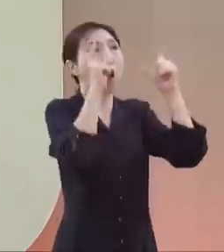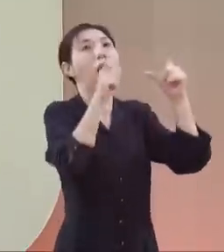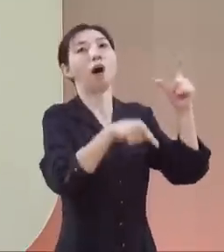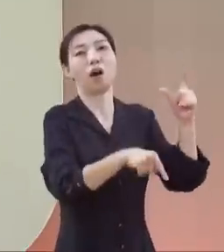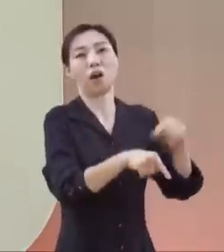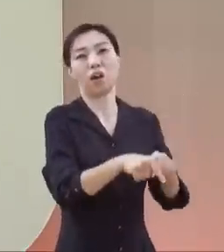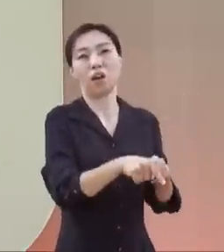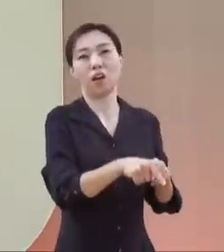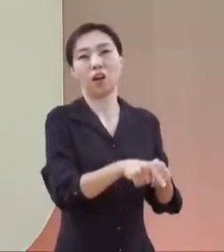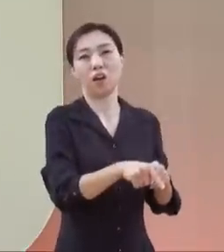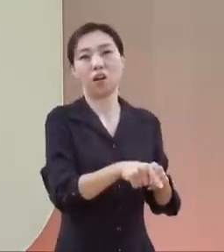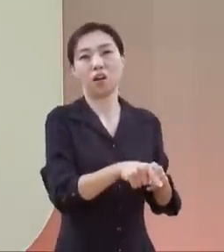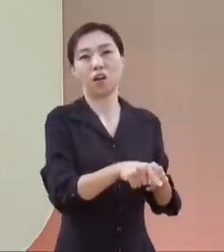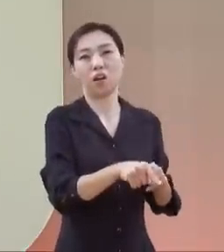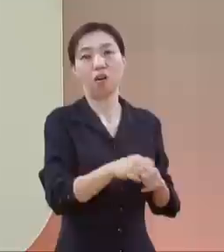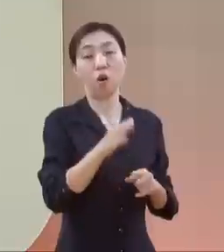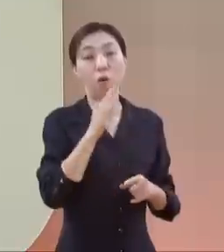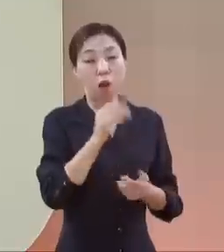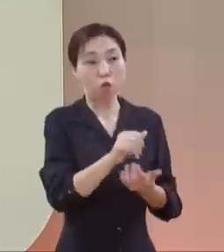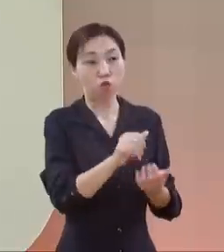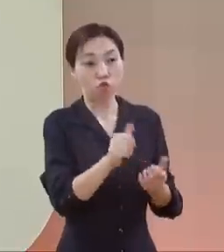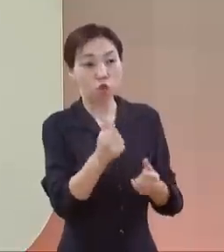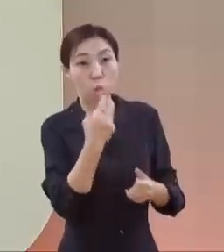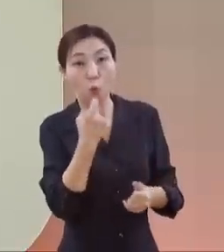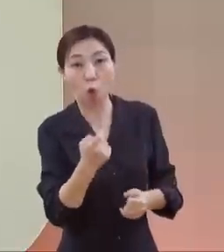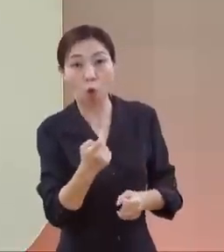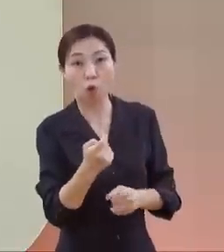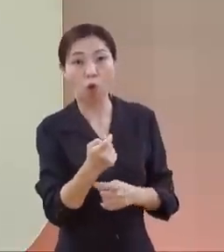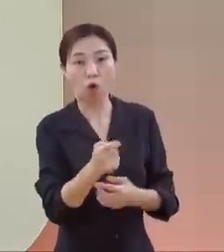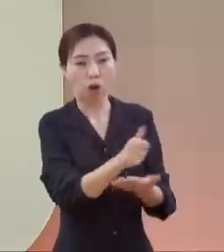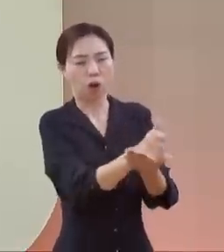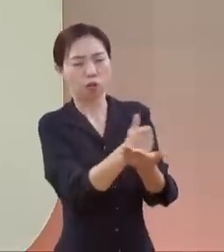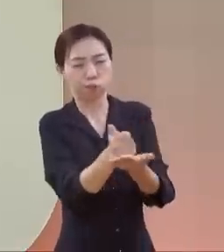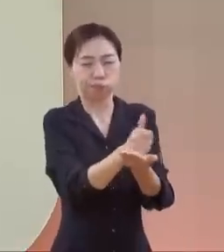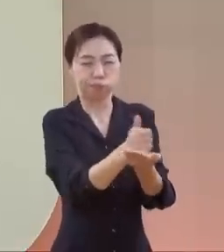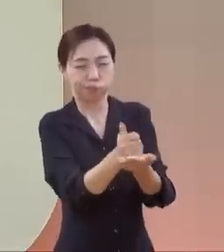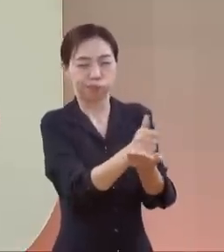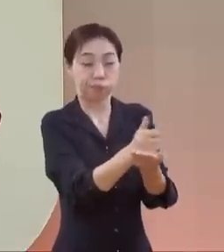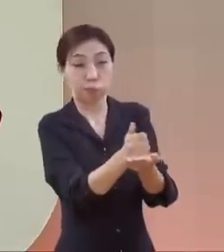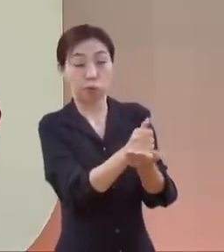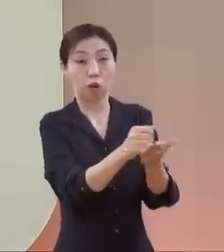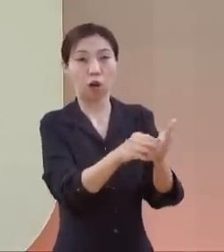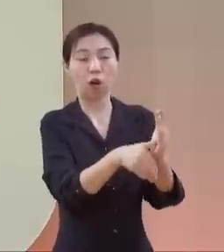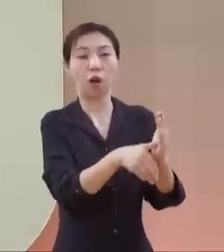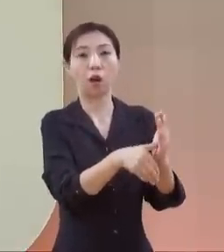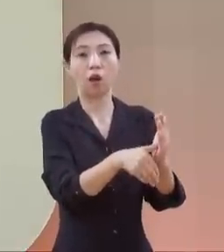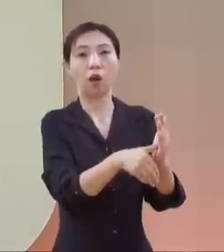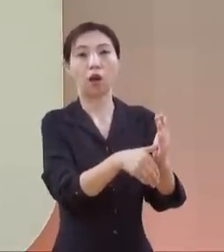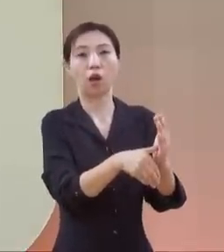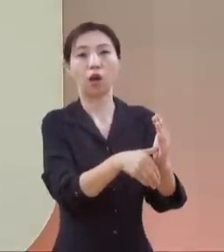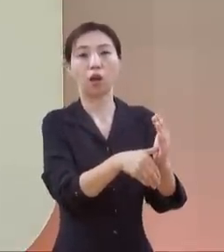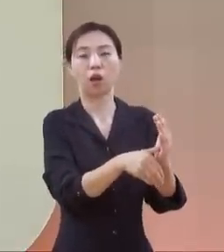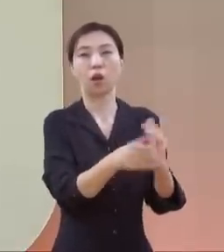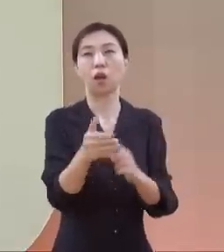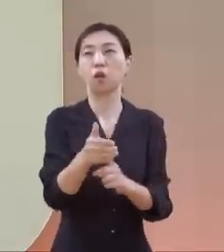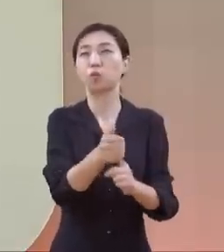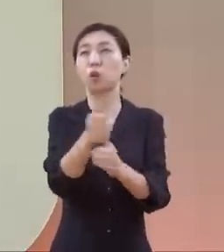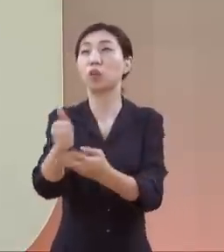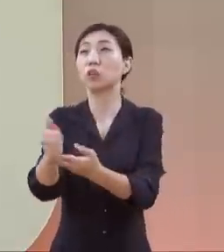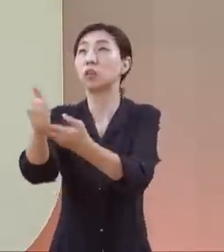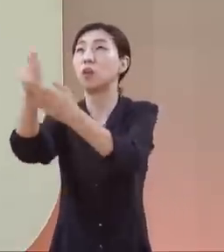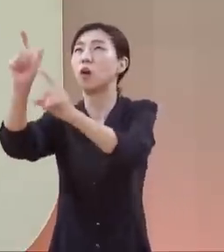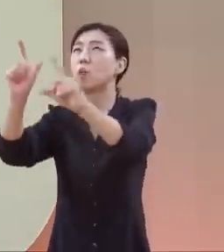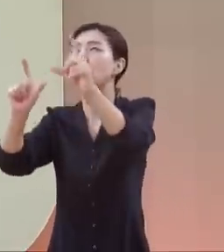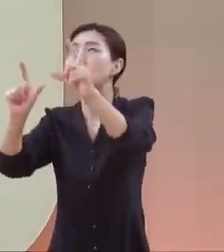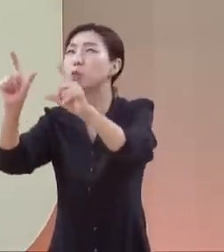정말 사경을 헤맸을 때 혼수상태에 빠져 있었을 때 오래 어원이 환상 속에서 부처님의 뒷모습이 보이면서